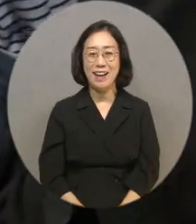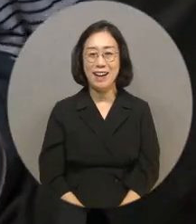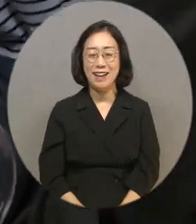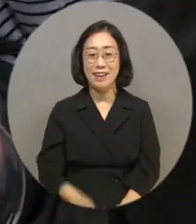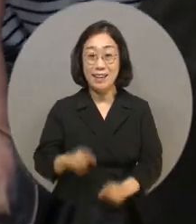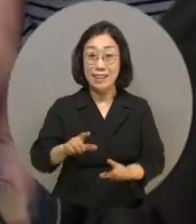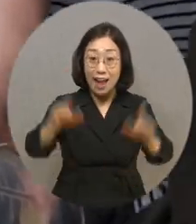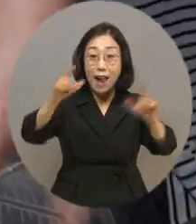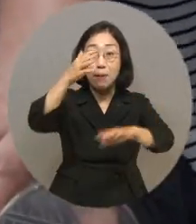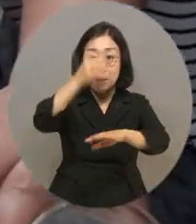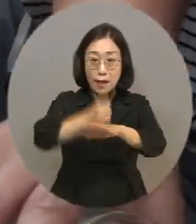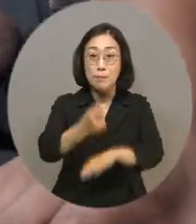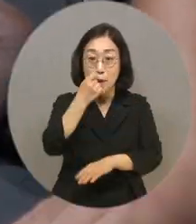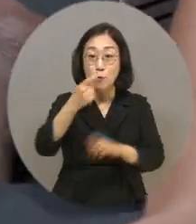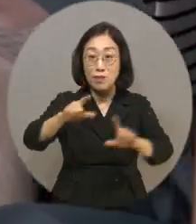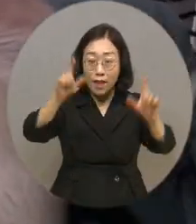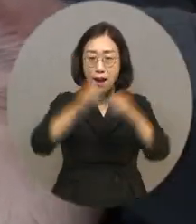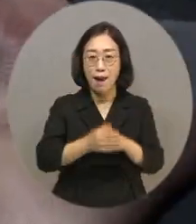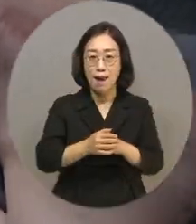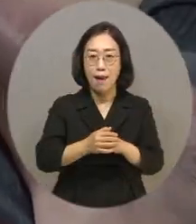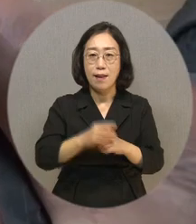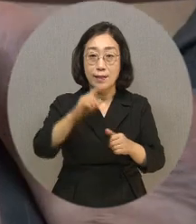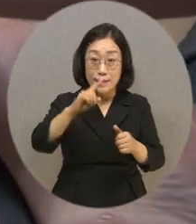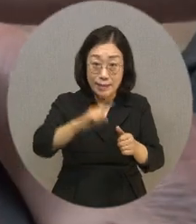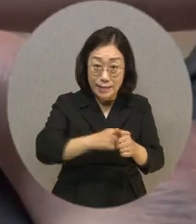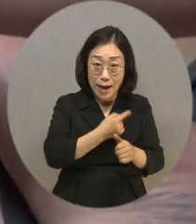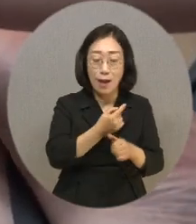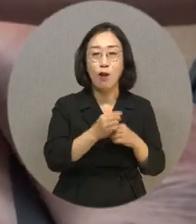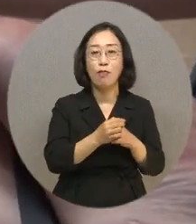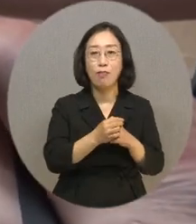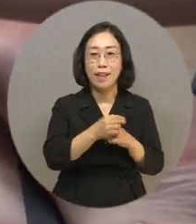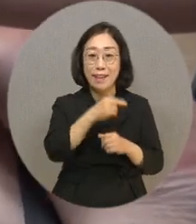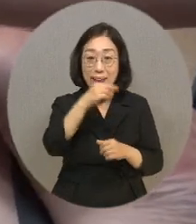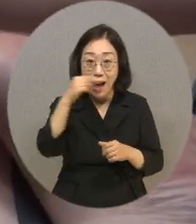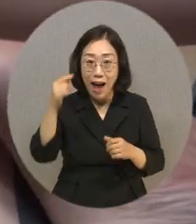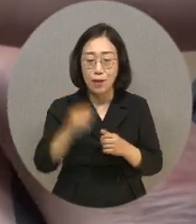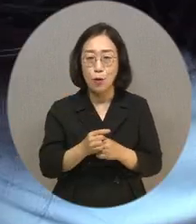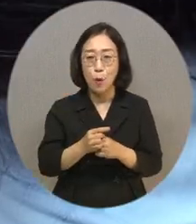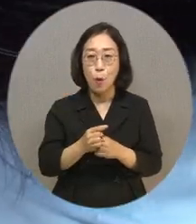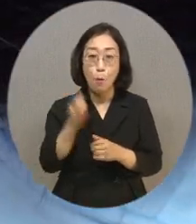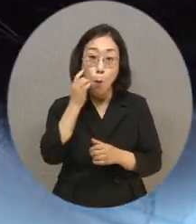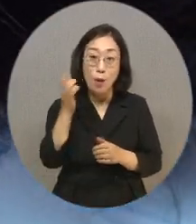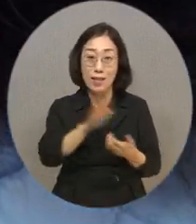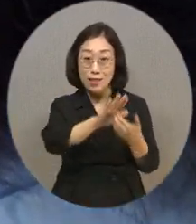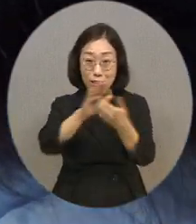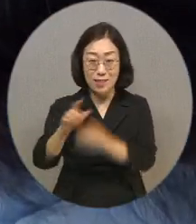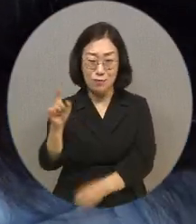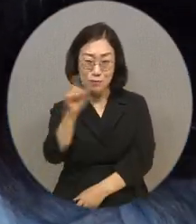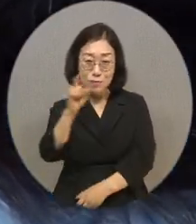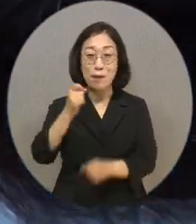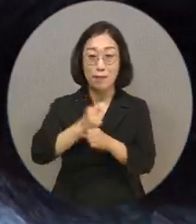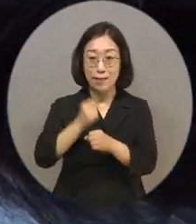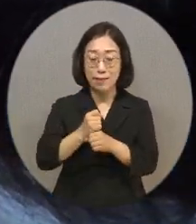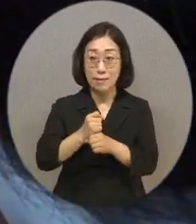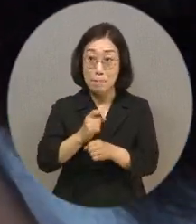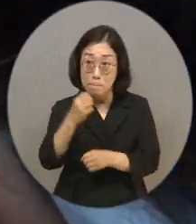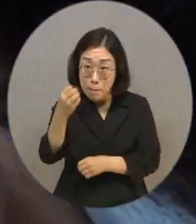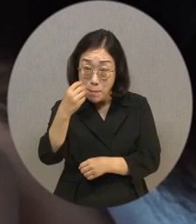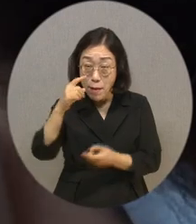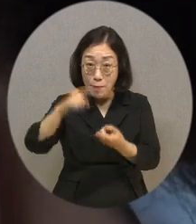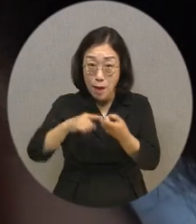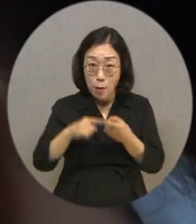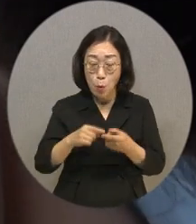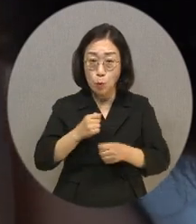이날은 마지막 날, 천연 향수와 모기퇴치 스프레이를 만들고 있습니다. 지도 강사의 설명을 쫓아